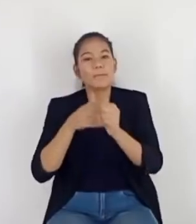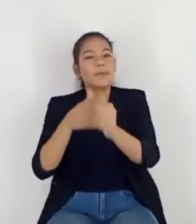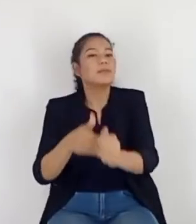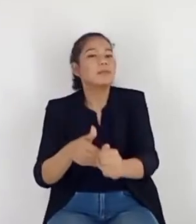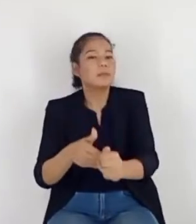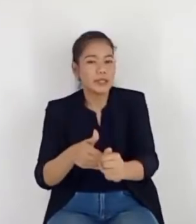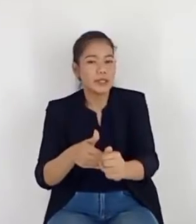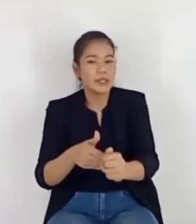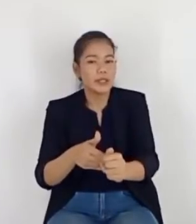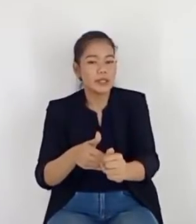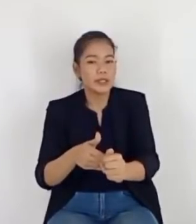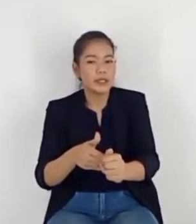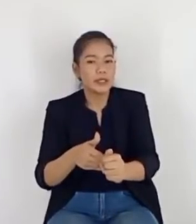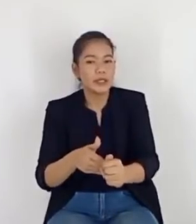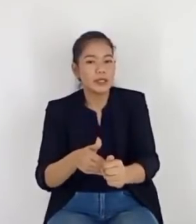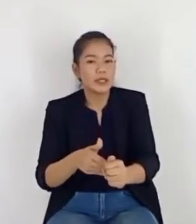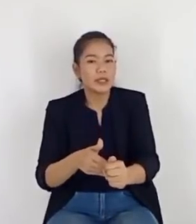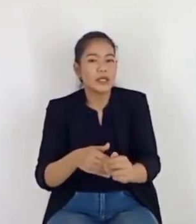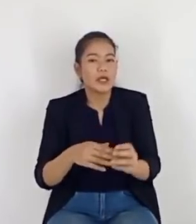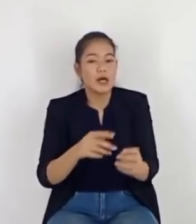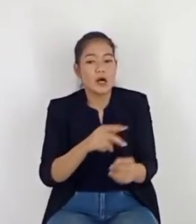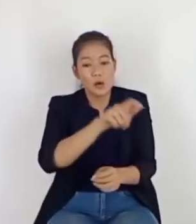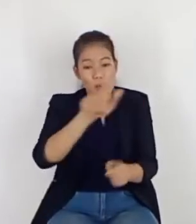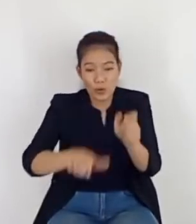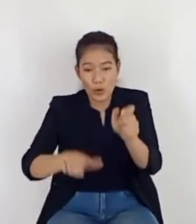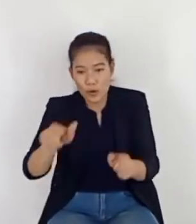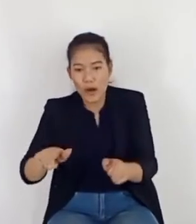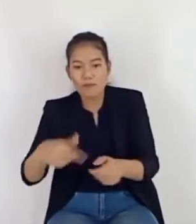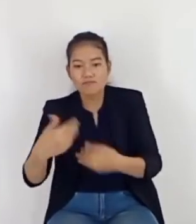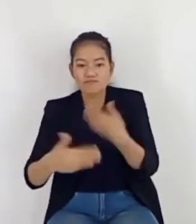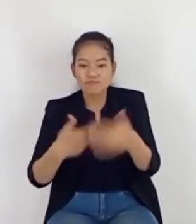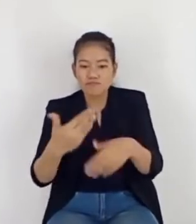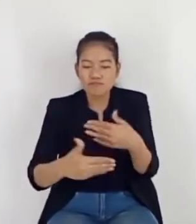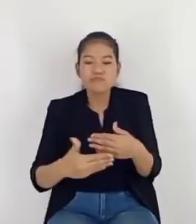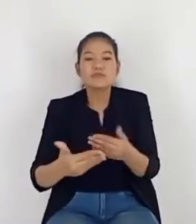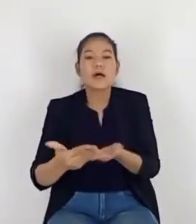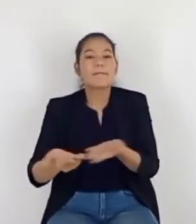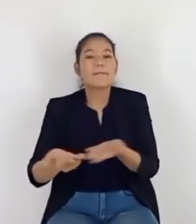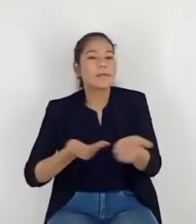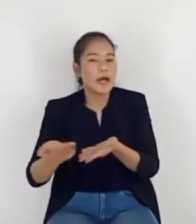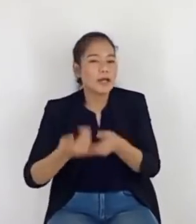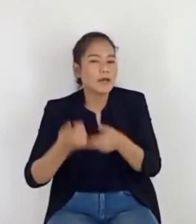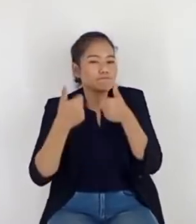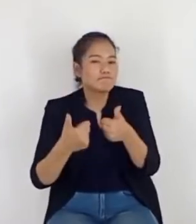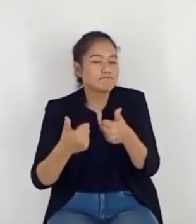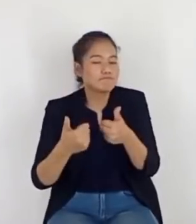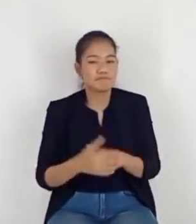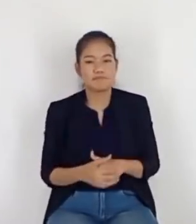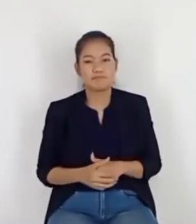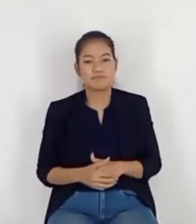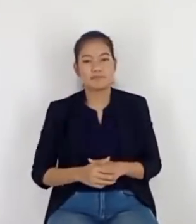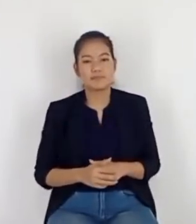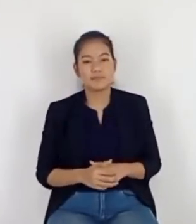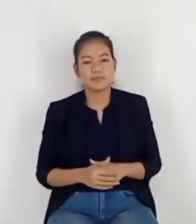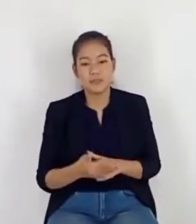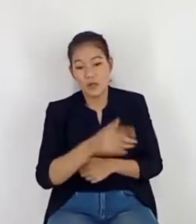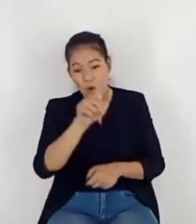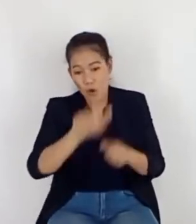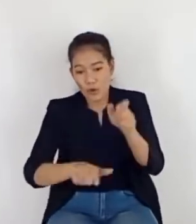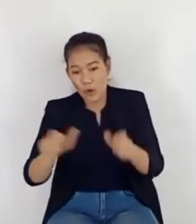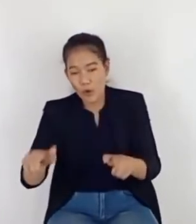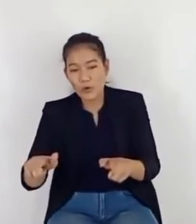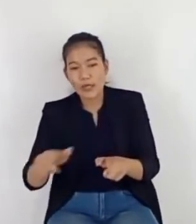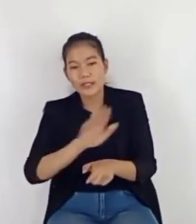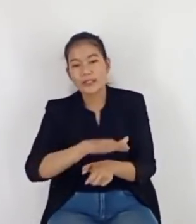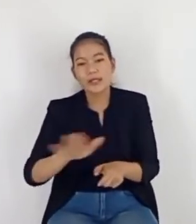mereka dengan Roh Kudus, serta mampukanlah mereka melaksanakan pelayanan mereka dengan kuasa-Mu. Jadikanlah mereka